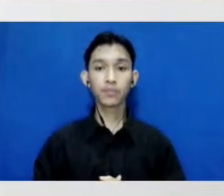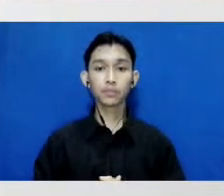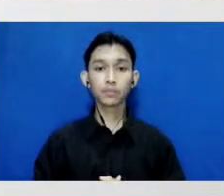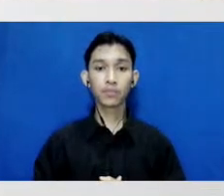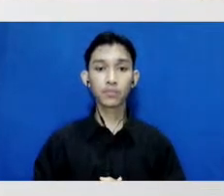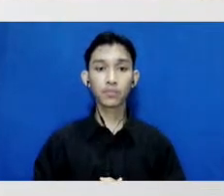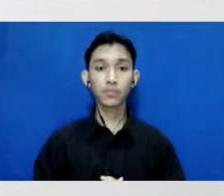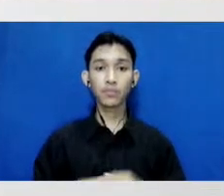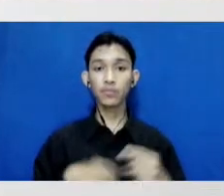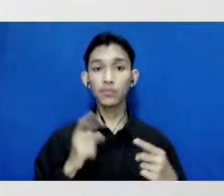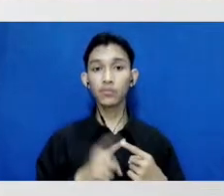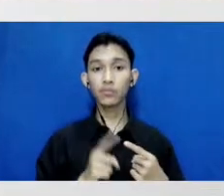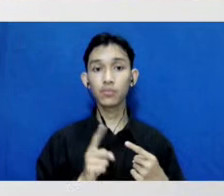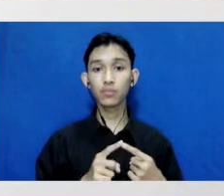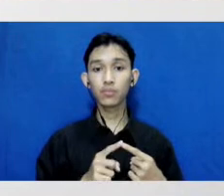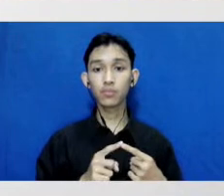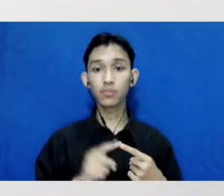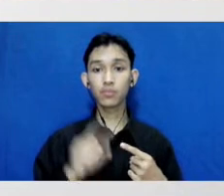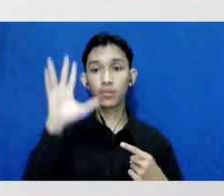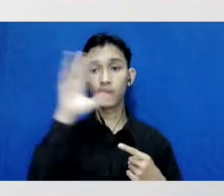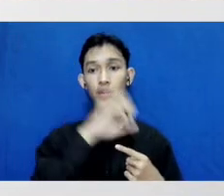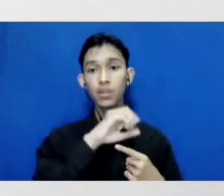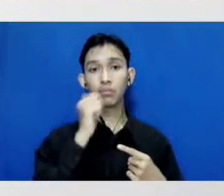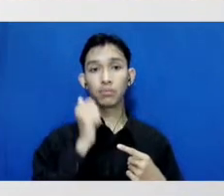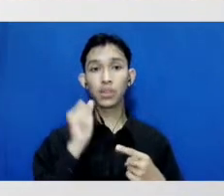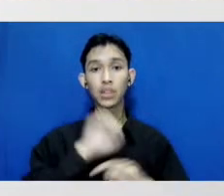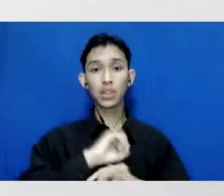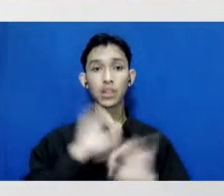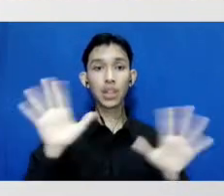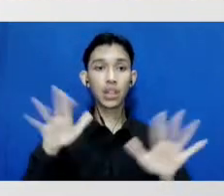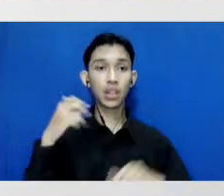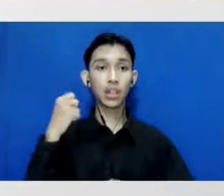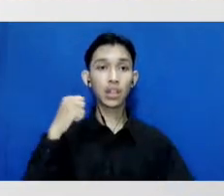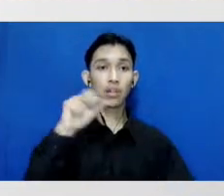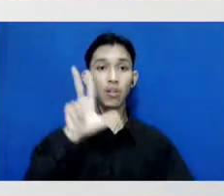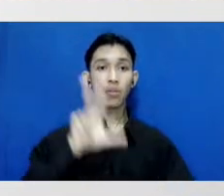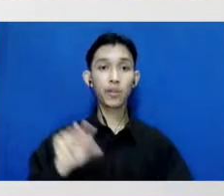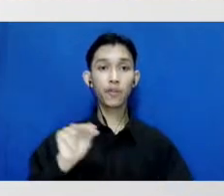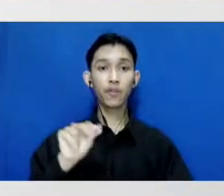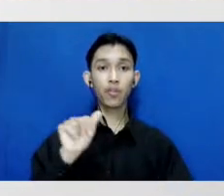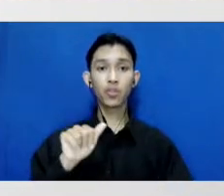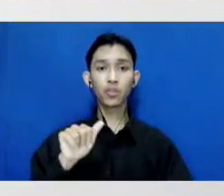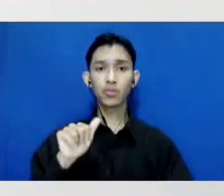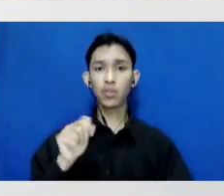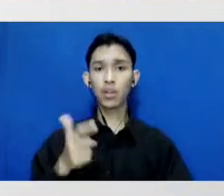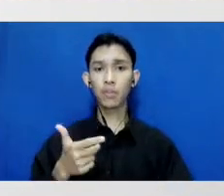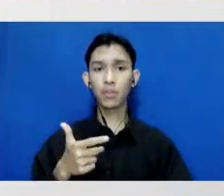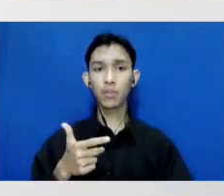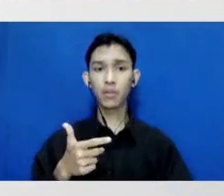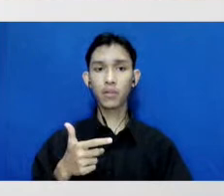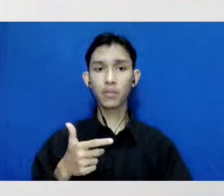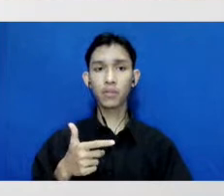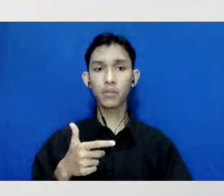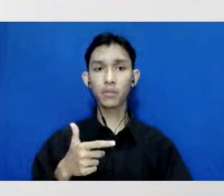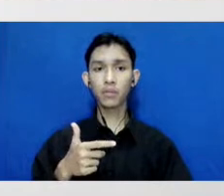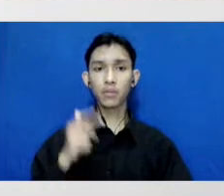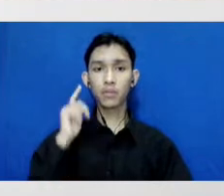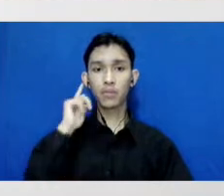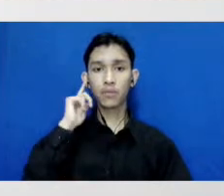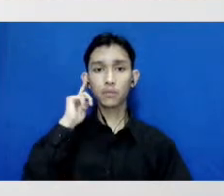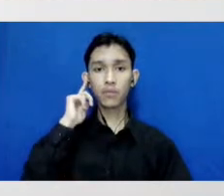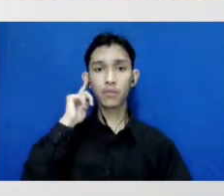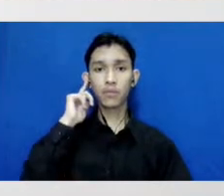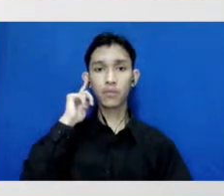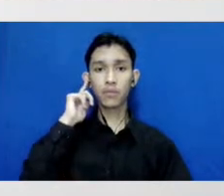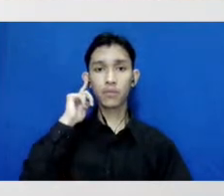Yang pertama yang diharapkan agar bisa dijelaskan oleh Kementerian Kominfo adalah digital technology use in Indonesia to support public services